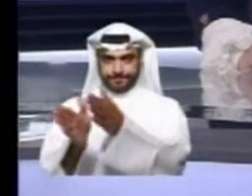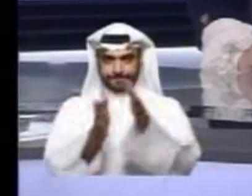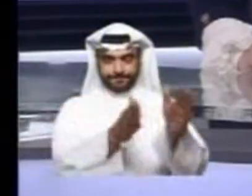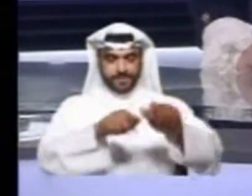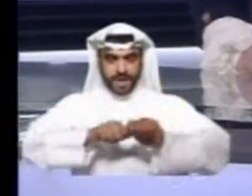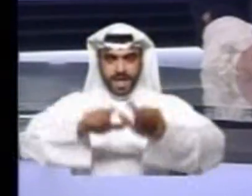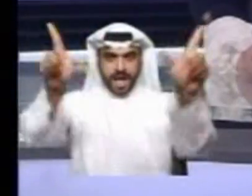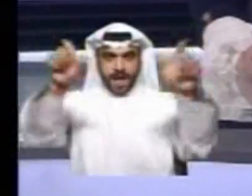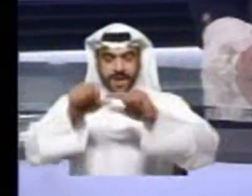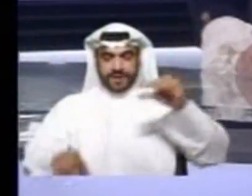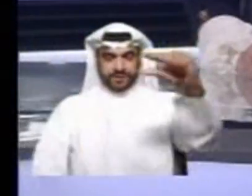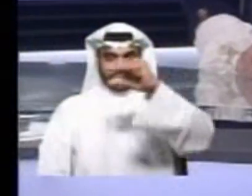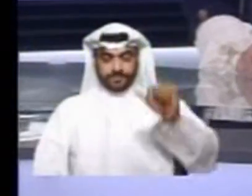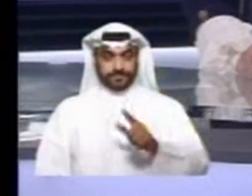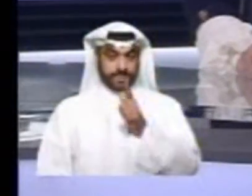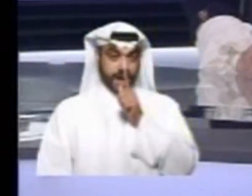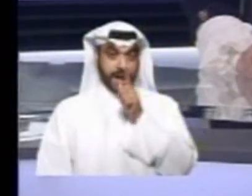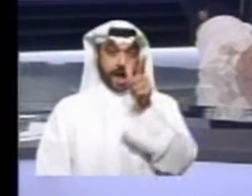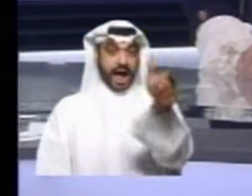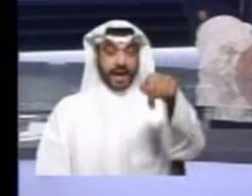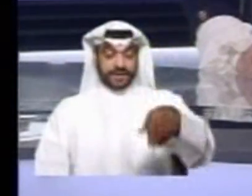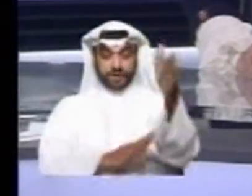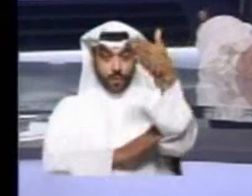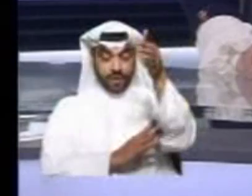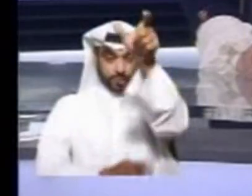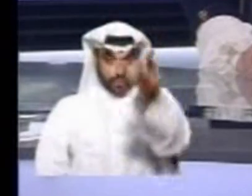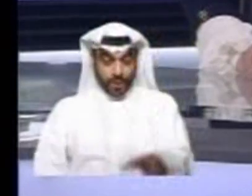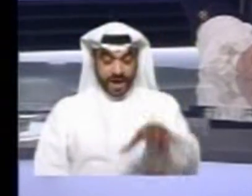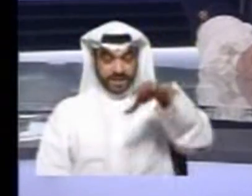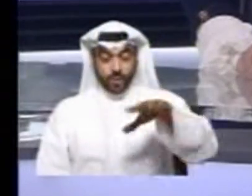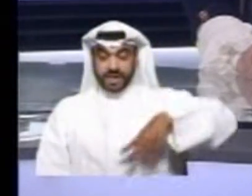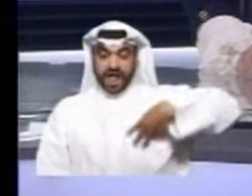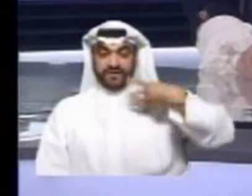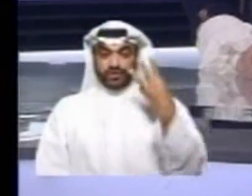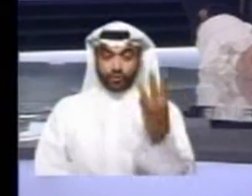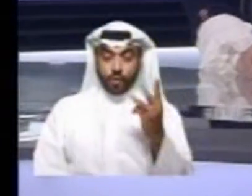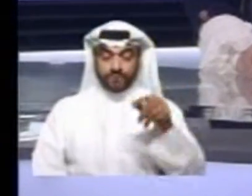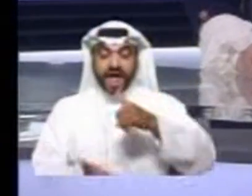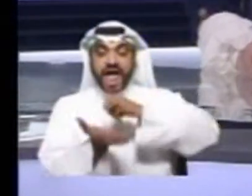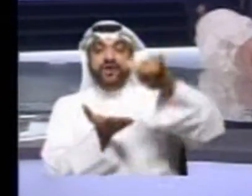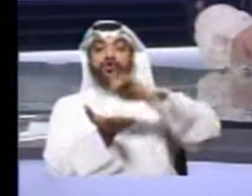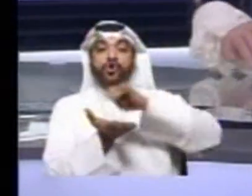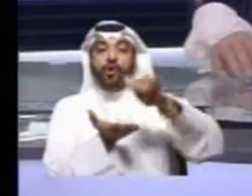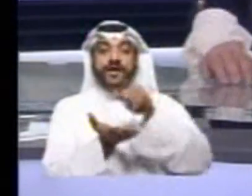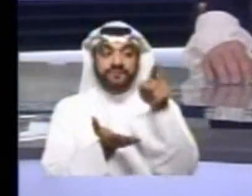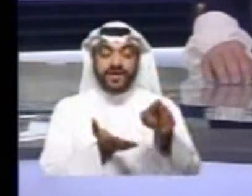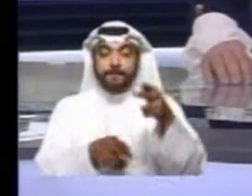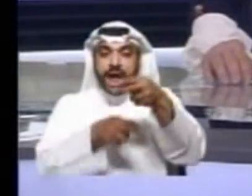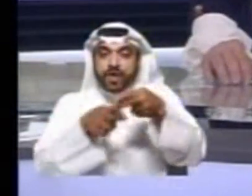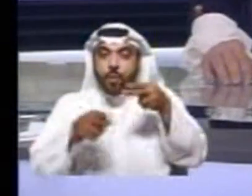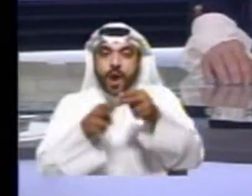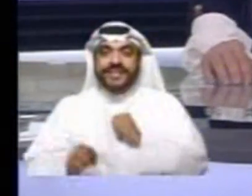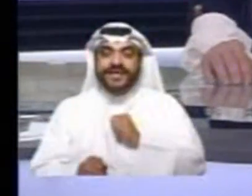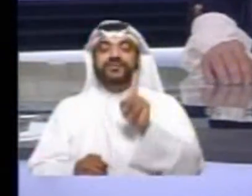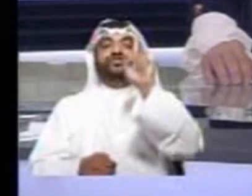أكد قنصل عام دولة الكويت في نيويورك حمد الحزيم أن افتتاح قنصلية عامة لدولة الكويت في نيويورك تابع من اهتمام الحكومة